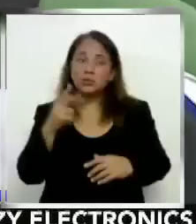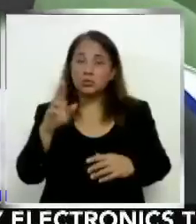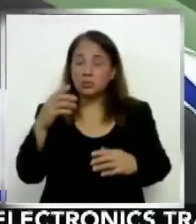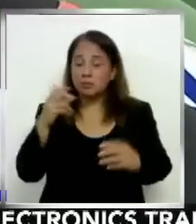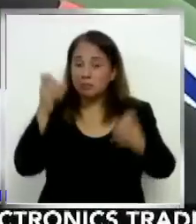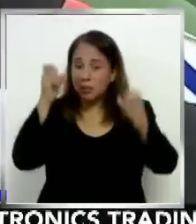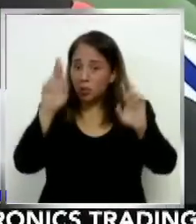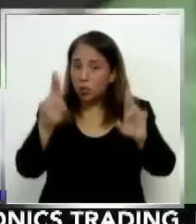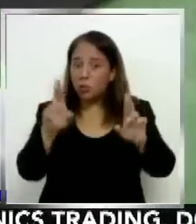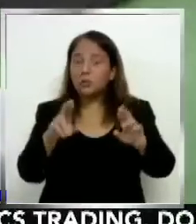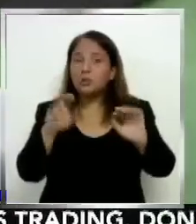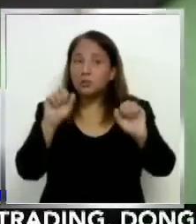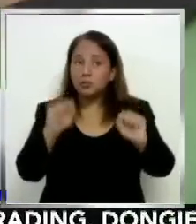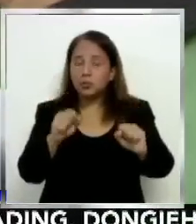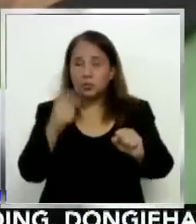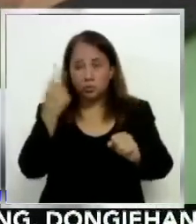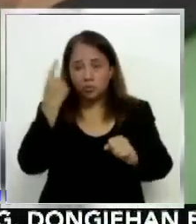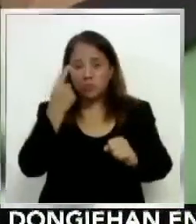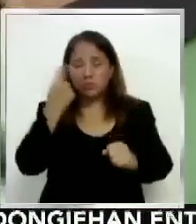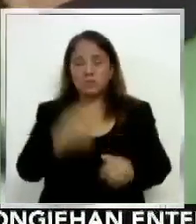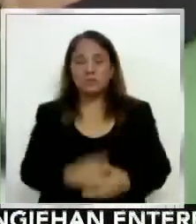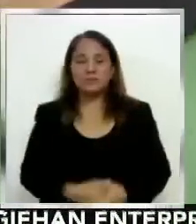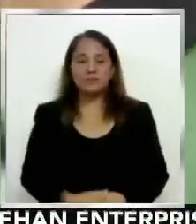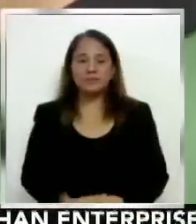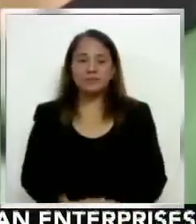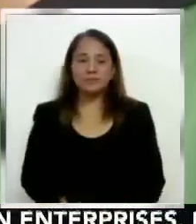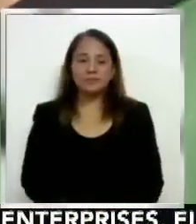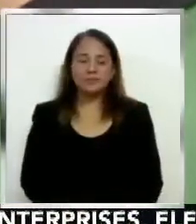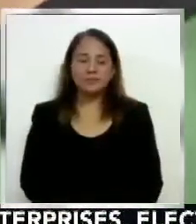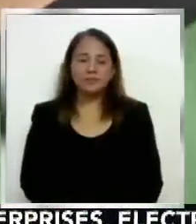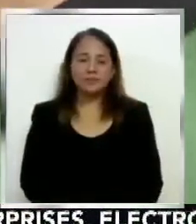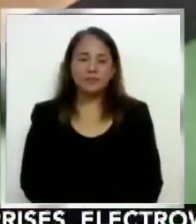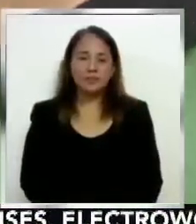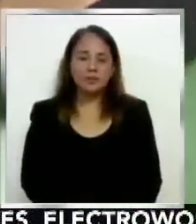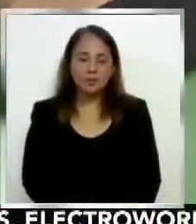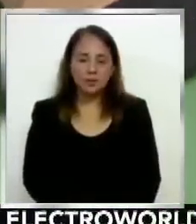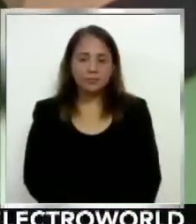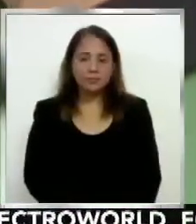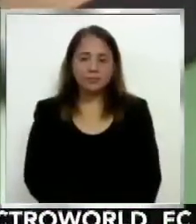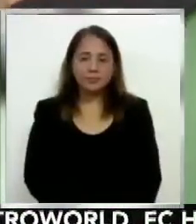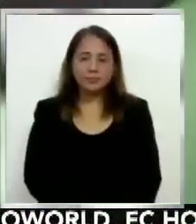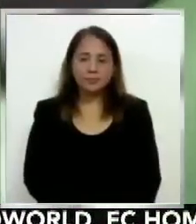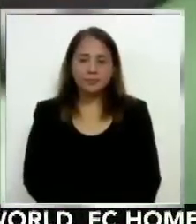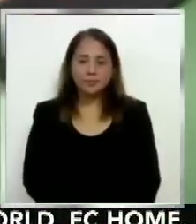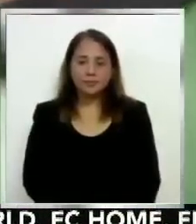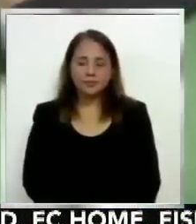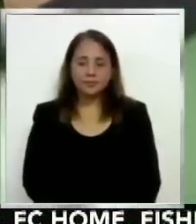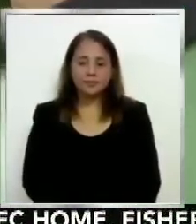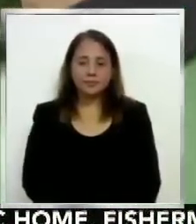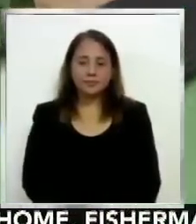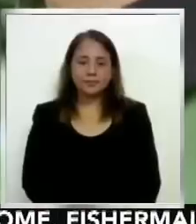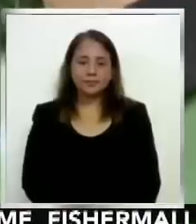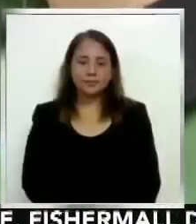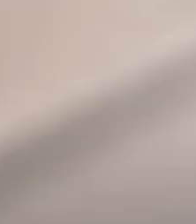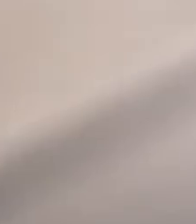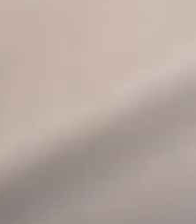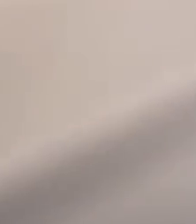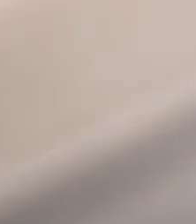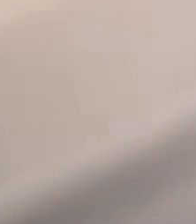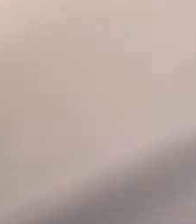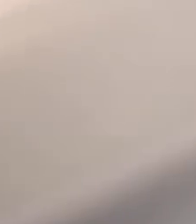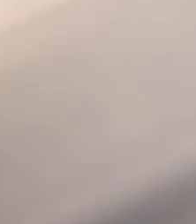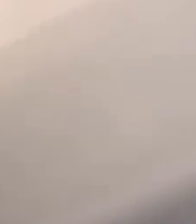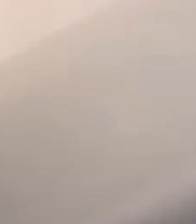pwedeng i-reconsider. Para sa GMA Integrated News, Oscar Oida, nakatutok, 24 oras.